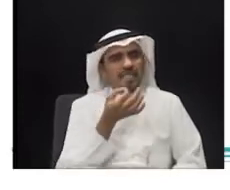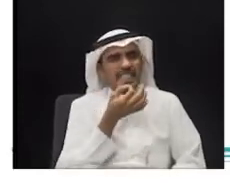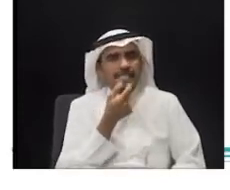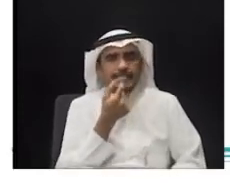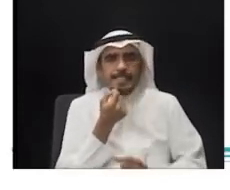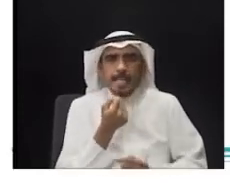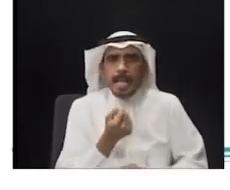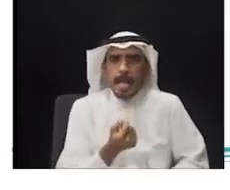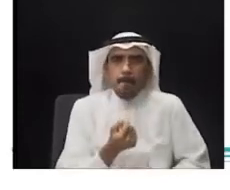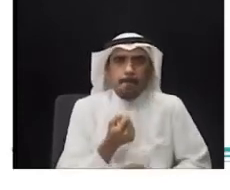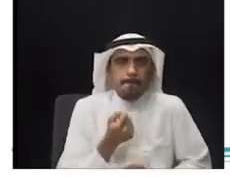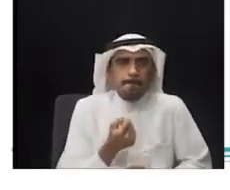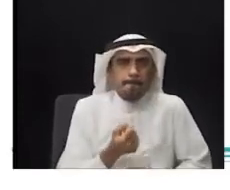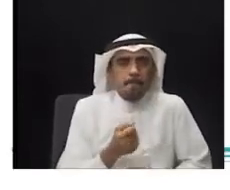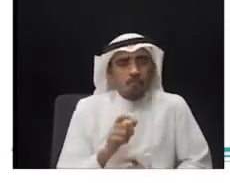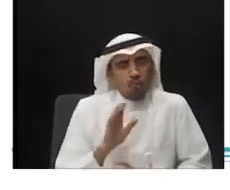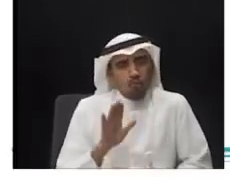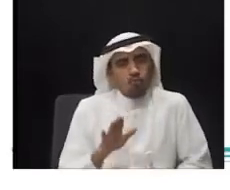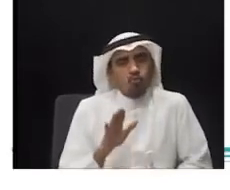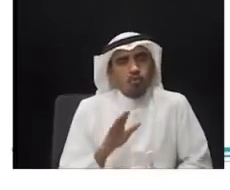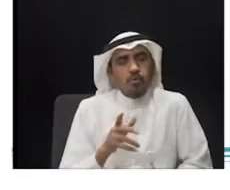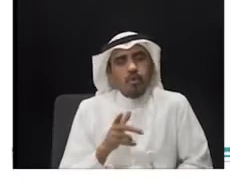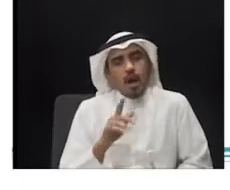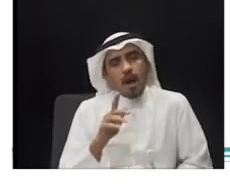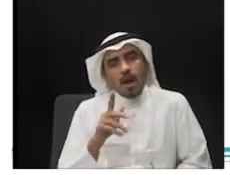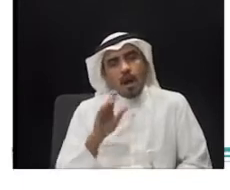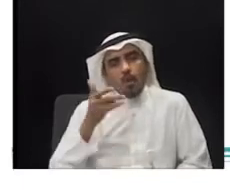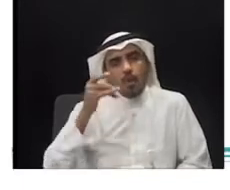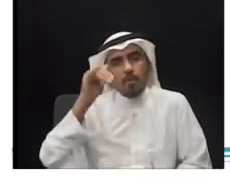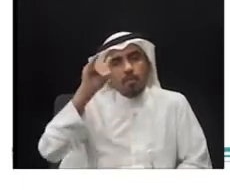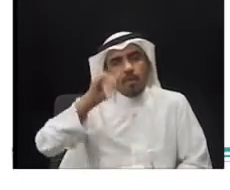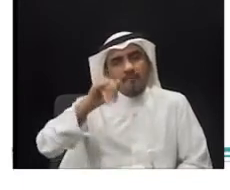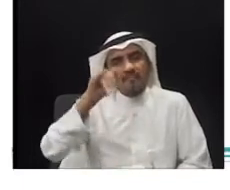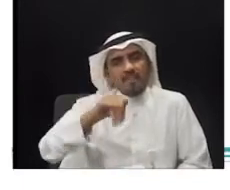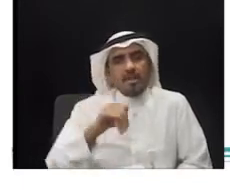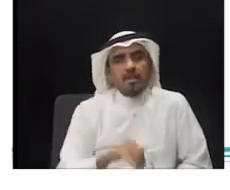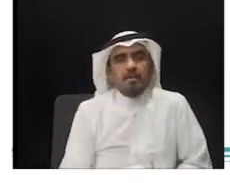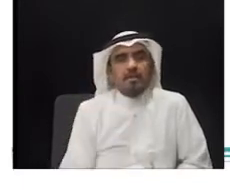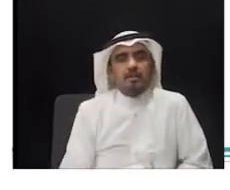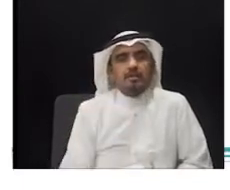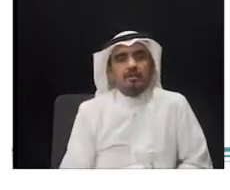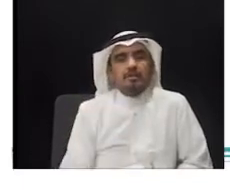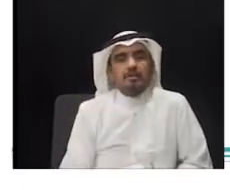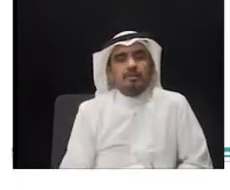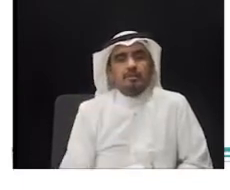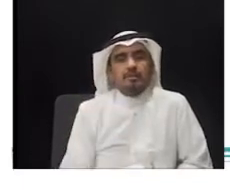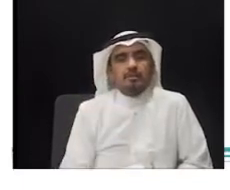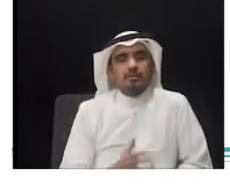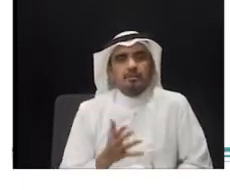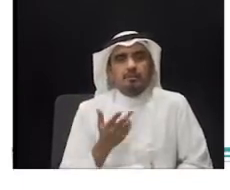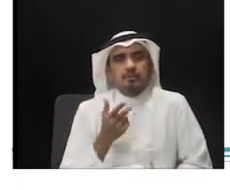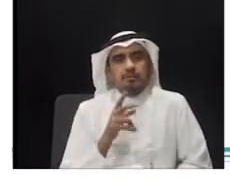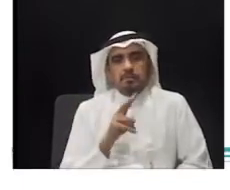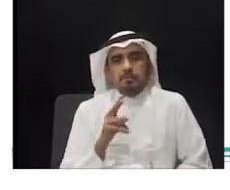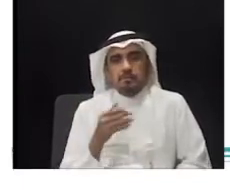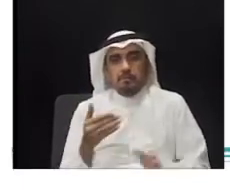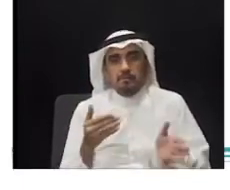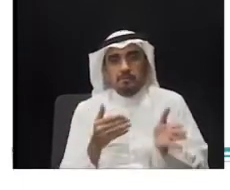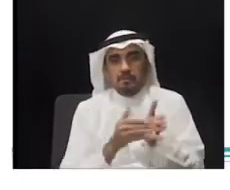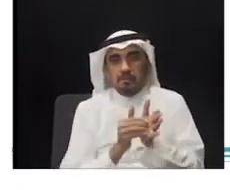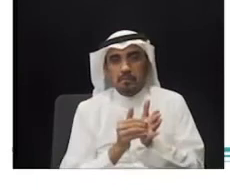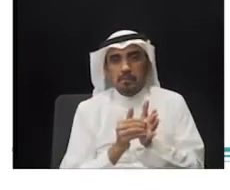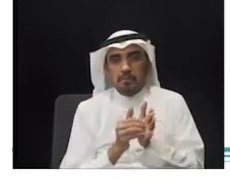مع الألف، فالعلامة قد تكون ظاهرة أو تأتي أيضا مقدرة